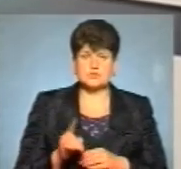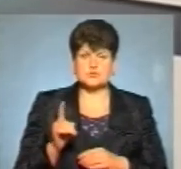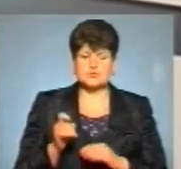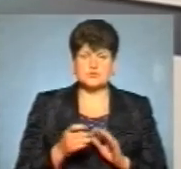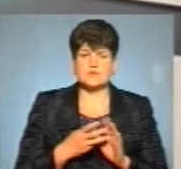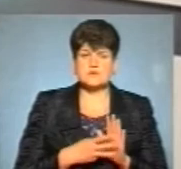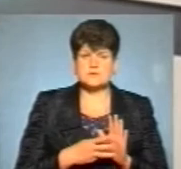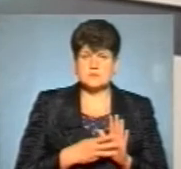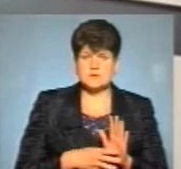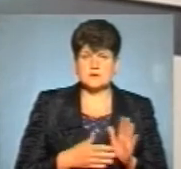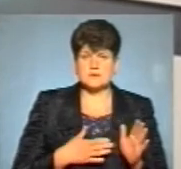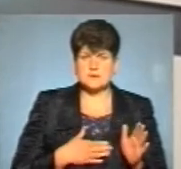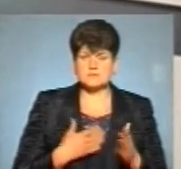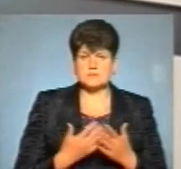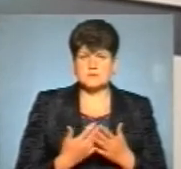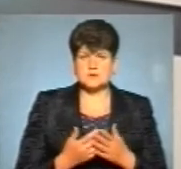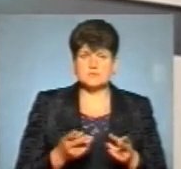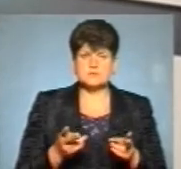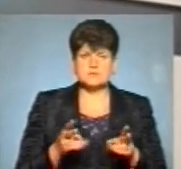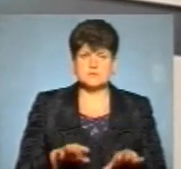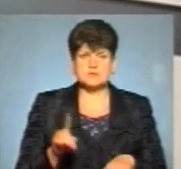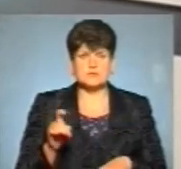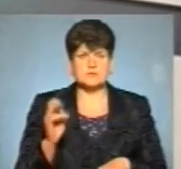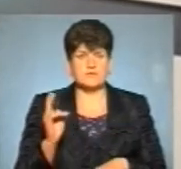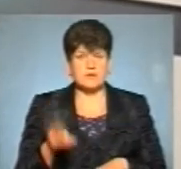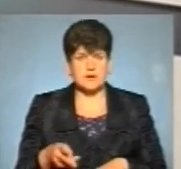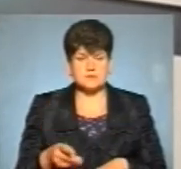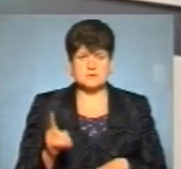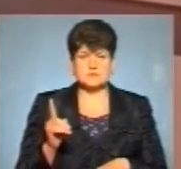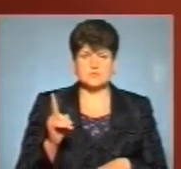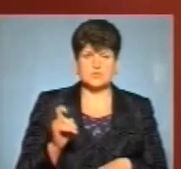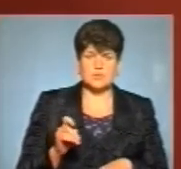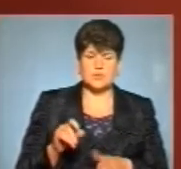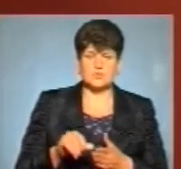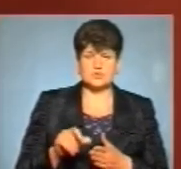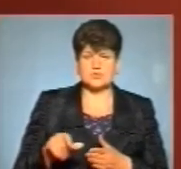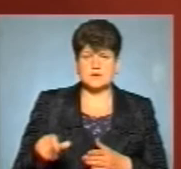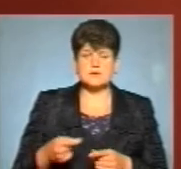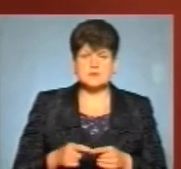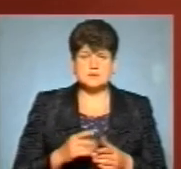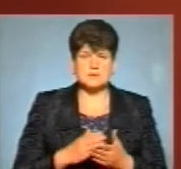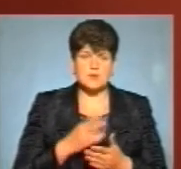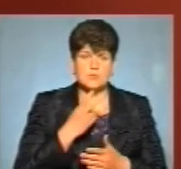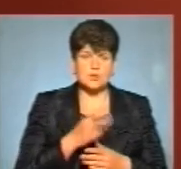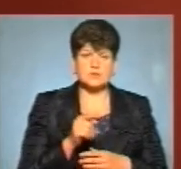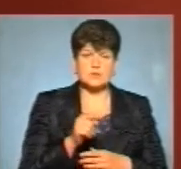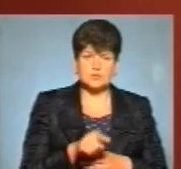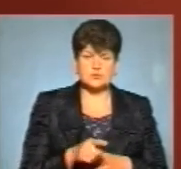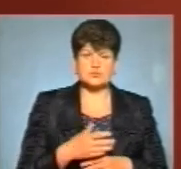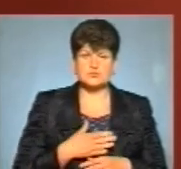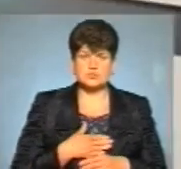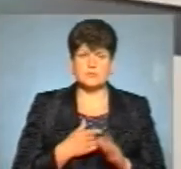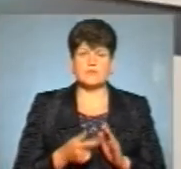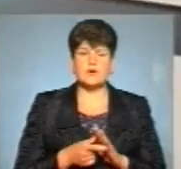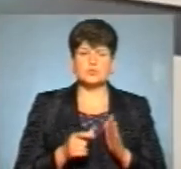180 в нас орієнтовно залишається 120-100 учасників. Тобто це є показник того, що ми навіть в